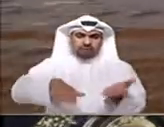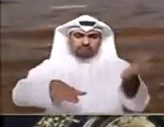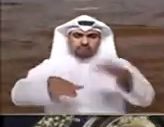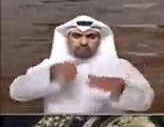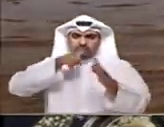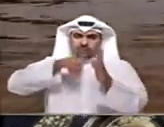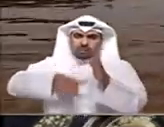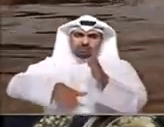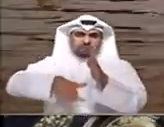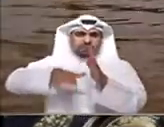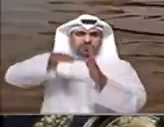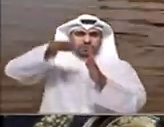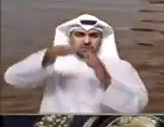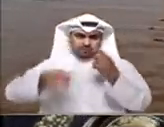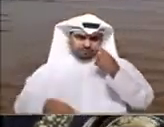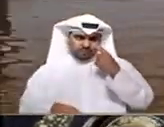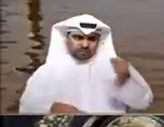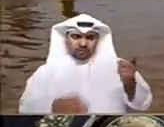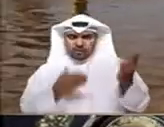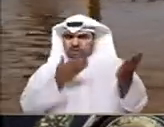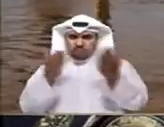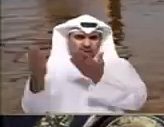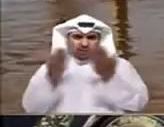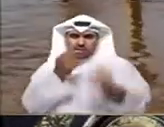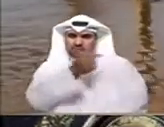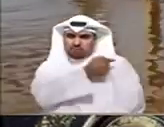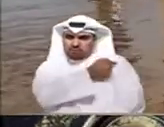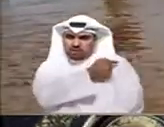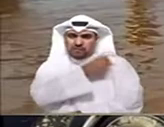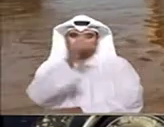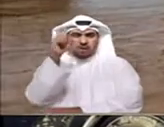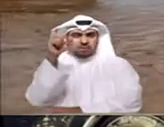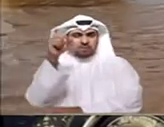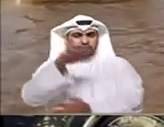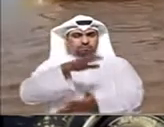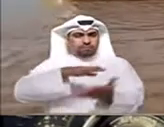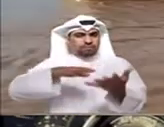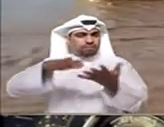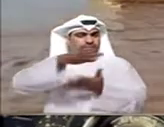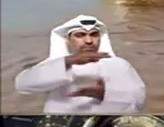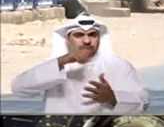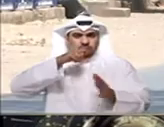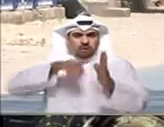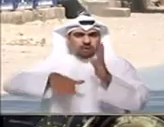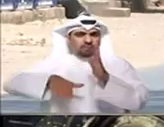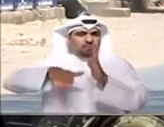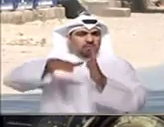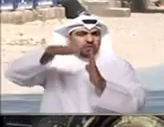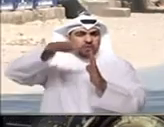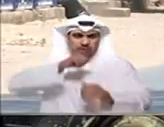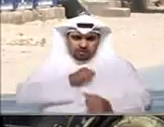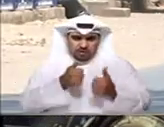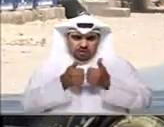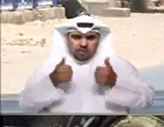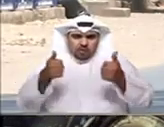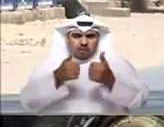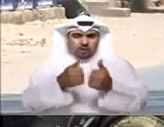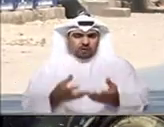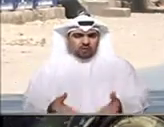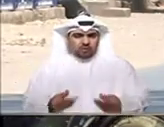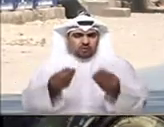الهامة كدور العبادة والمراكز الصحية، في كارثة إنسانية أدت إلى تشريد الآلاف من الأسر بعد